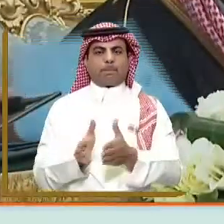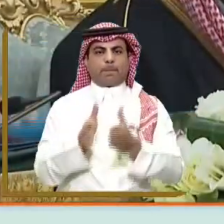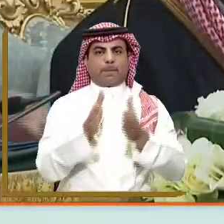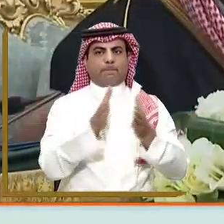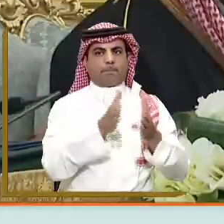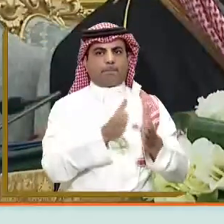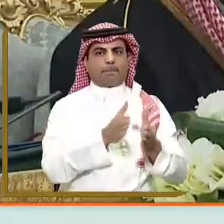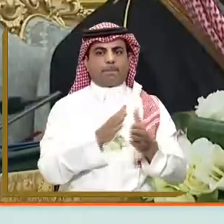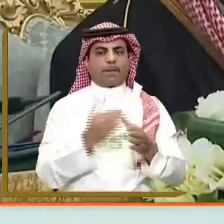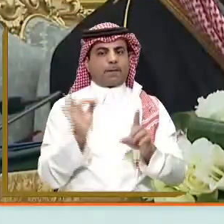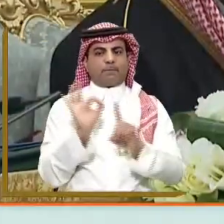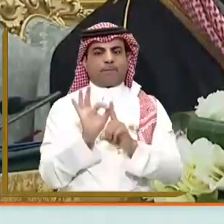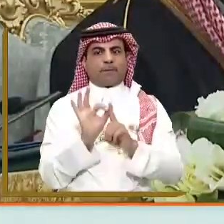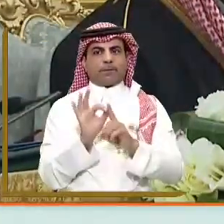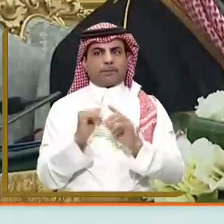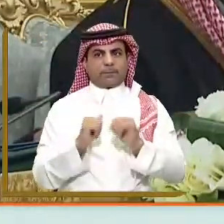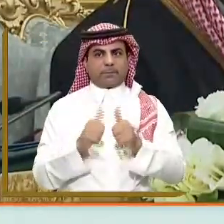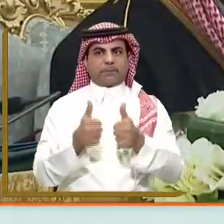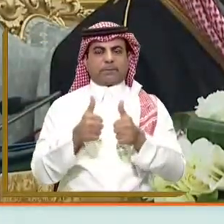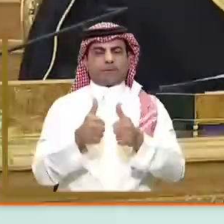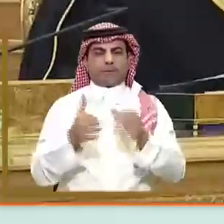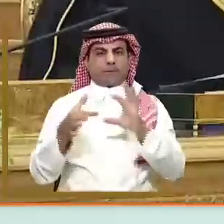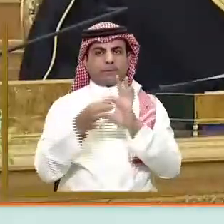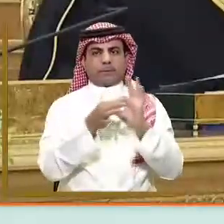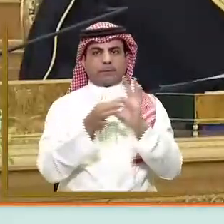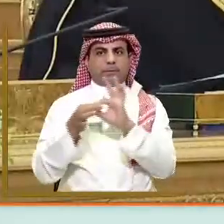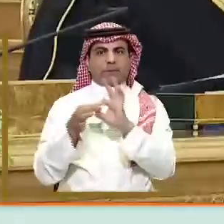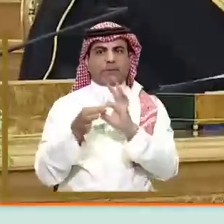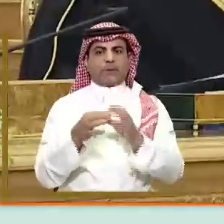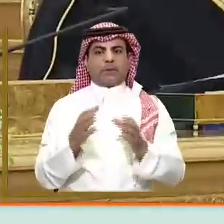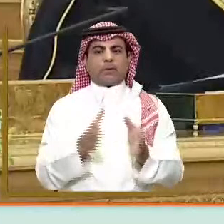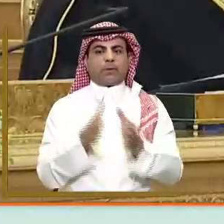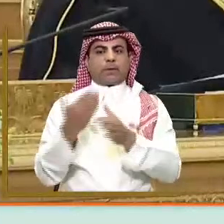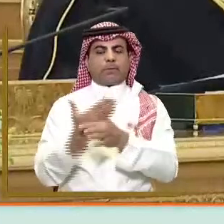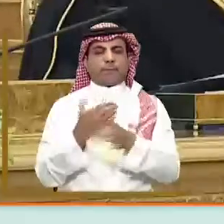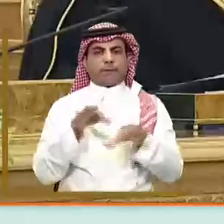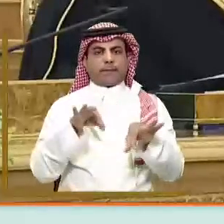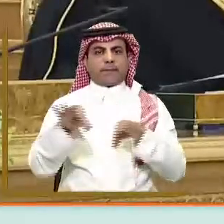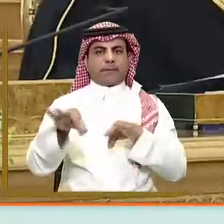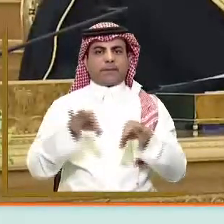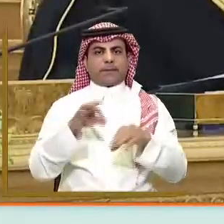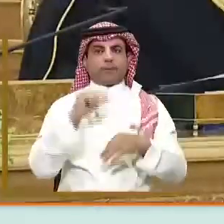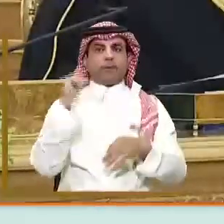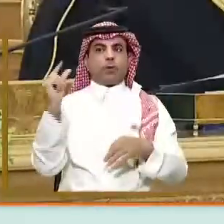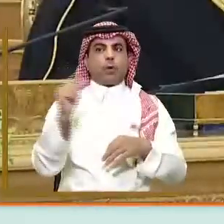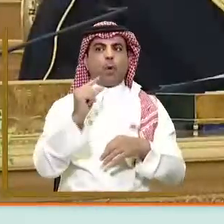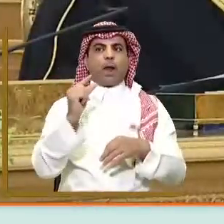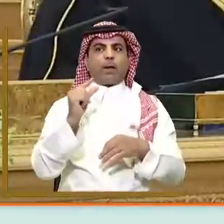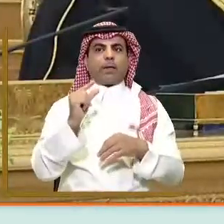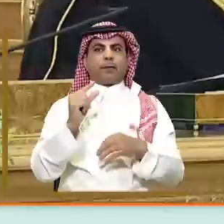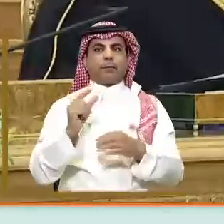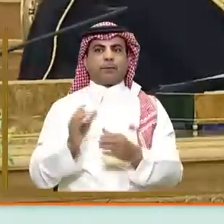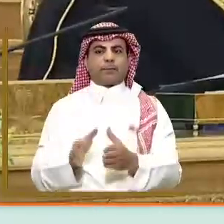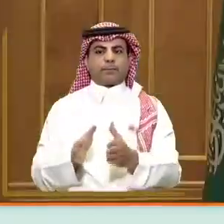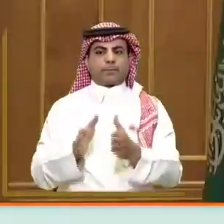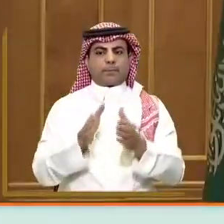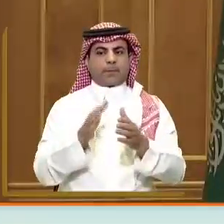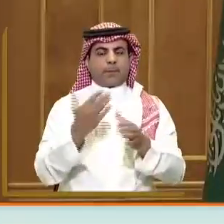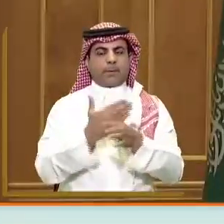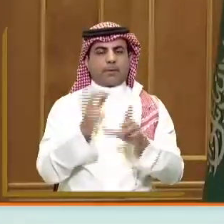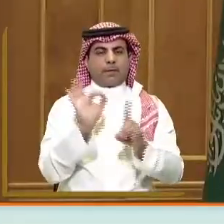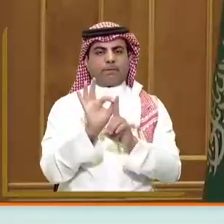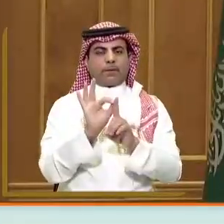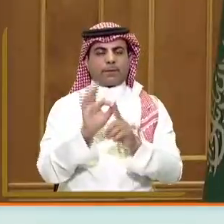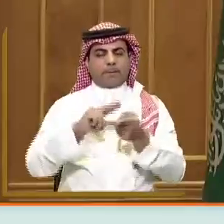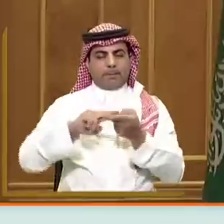الأطراف، بما يدفع بالعلاقات إلى أفاق جديدة ويعزز التنسيق المشترك تجاه القضايا الدولية للإسهام